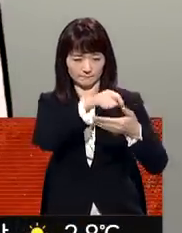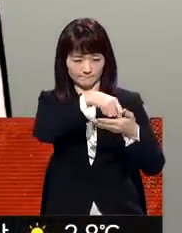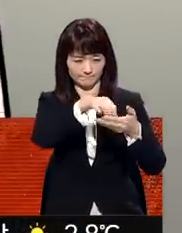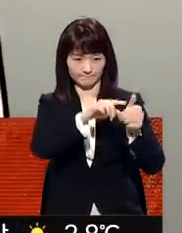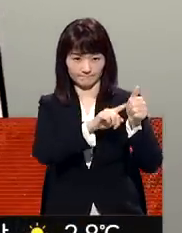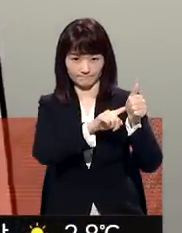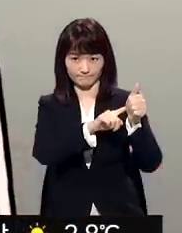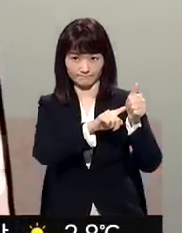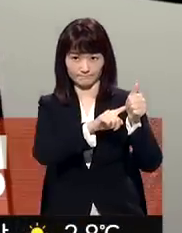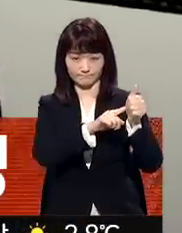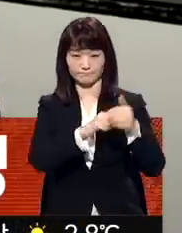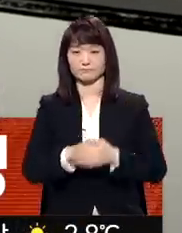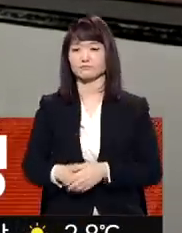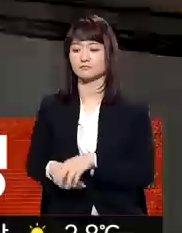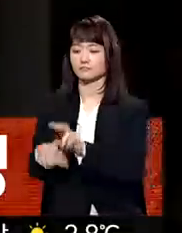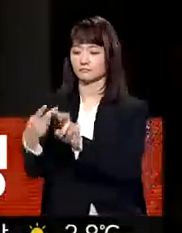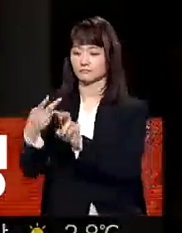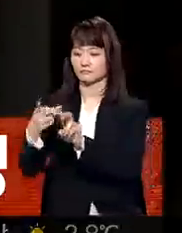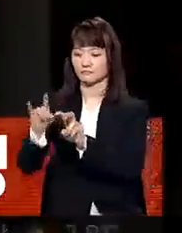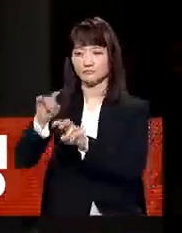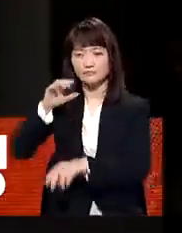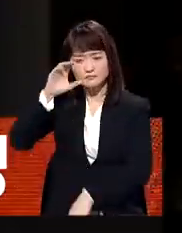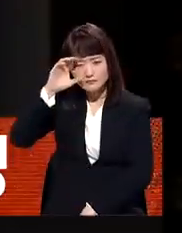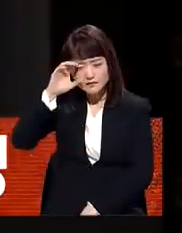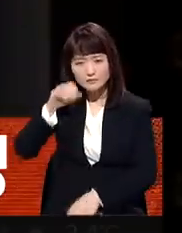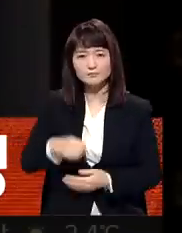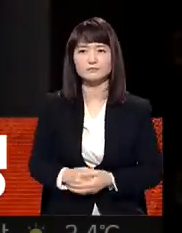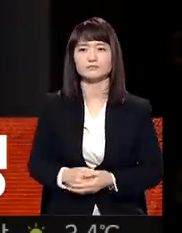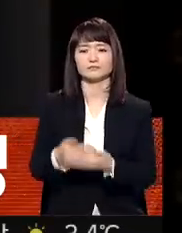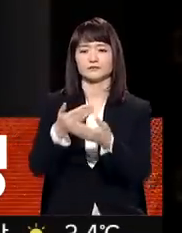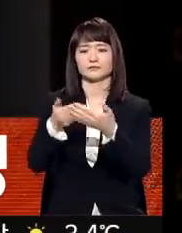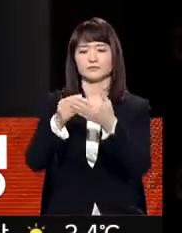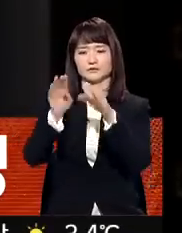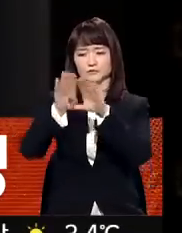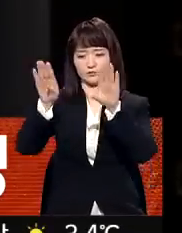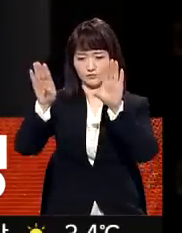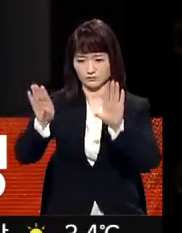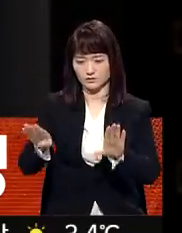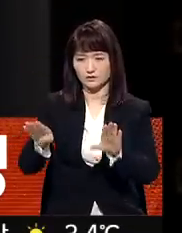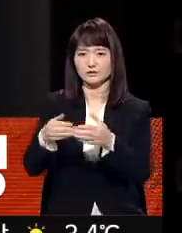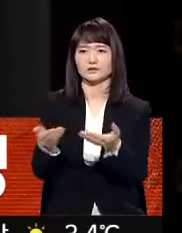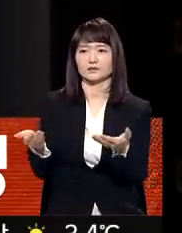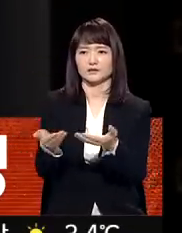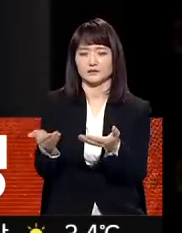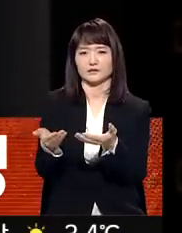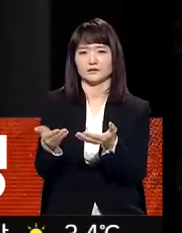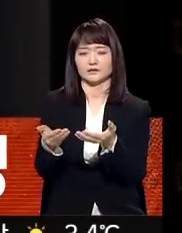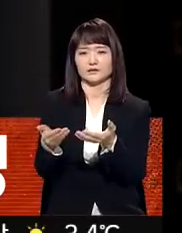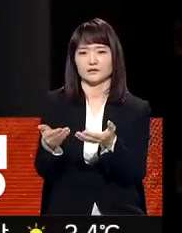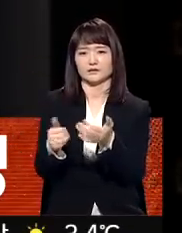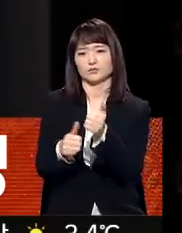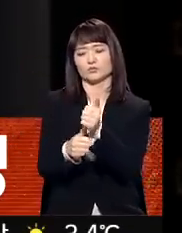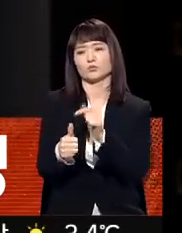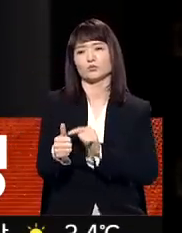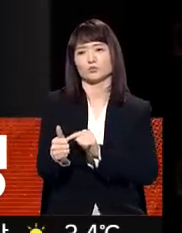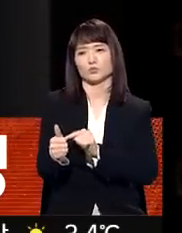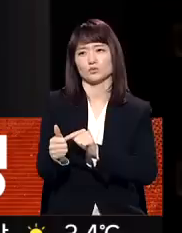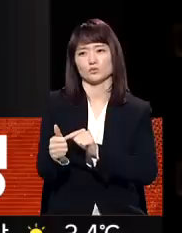20대 진짜 알바 그러니까이 미술관에서 막 일을 하는 업무 보조 아르바이트생